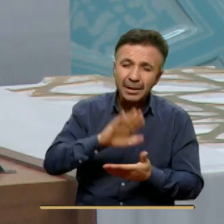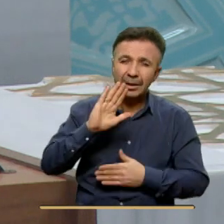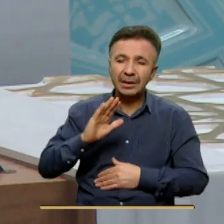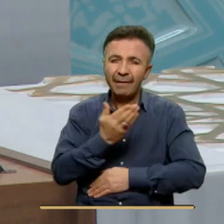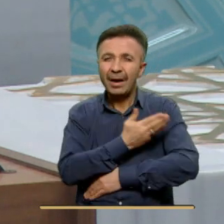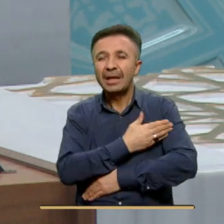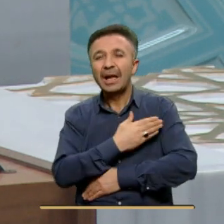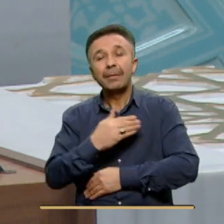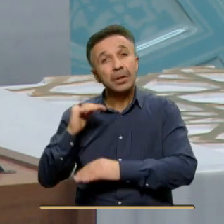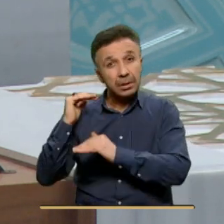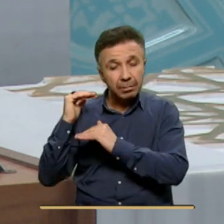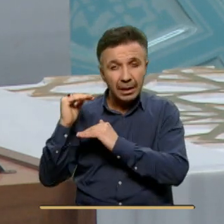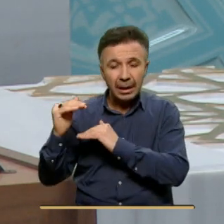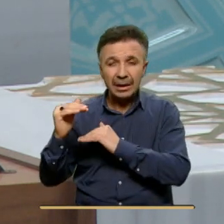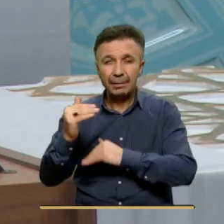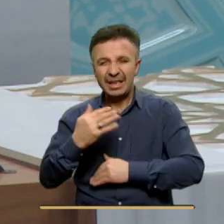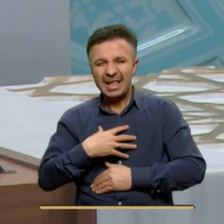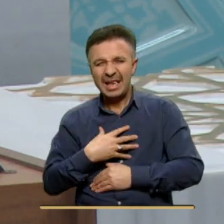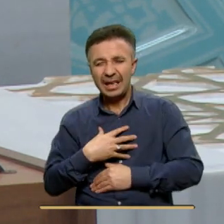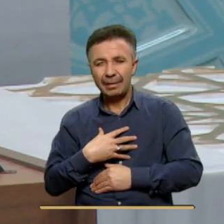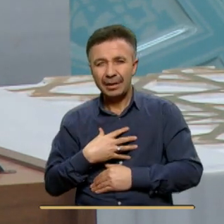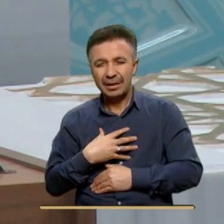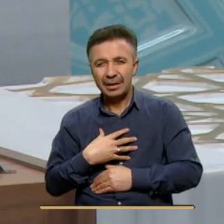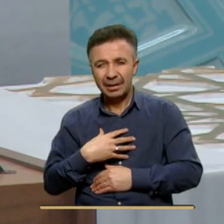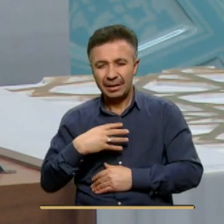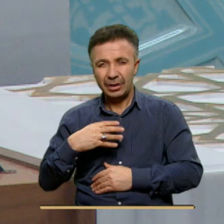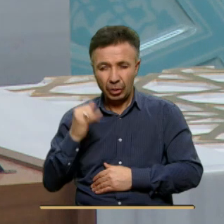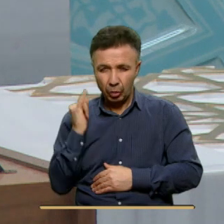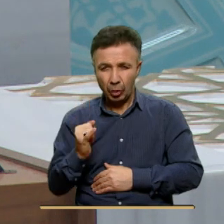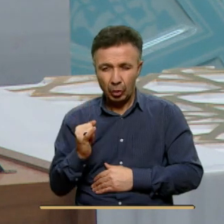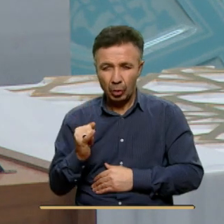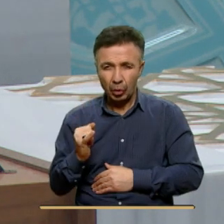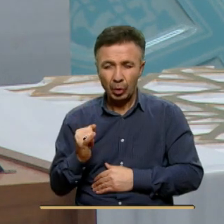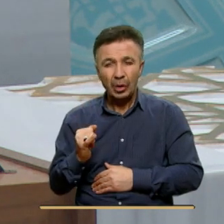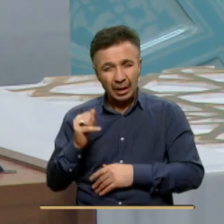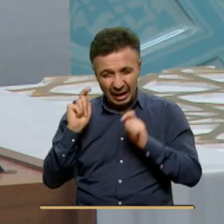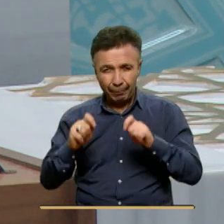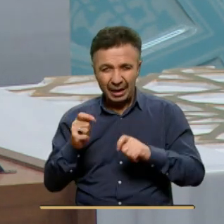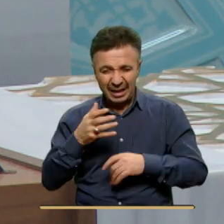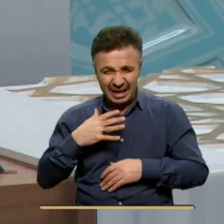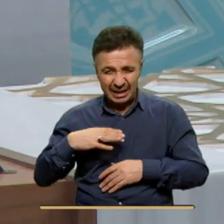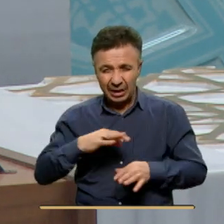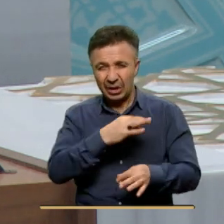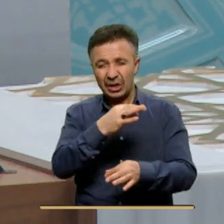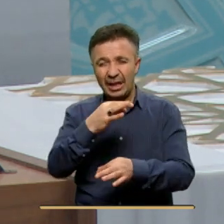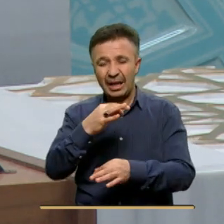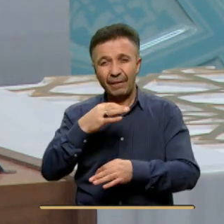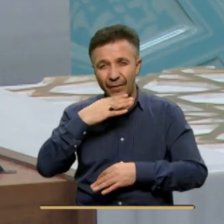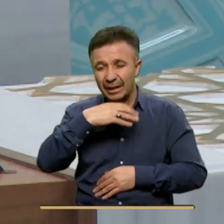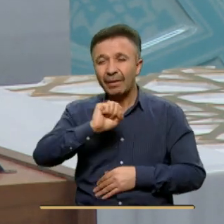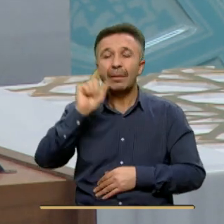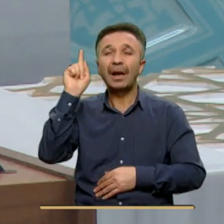dinimiz üzerinde kötü emelleri olanlara sen fırsatlar verdirtme Allah'ım. Islahları mümkünse ıslah